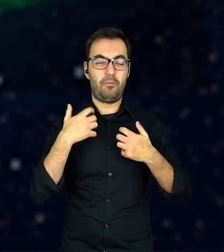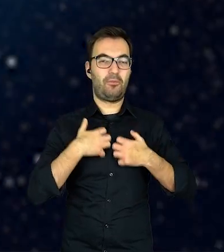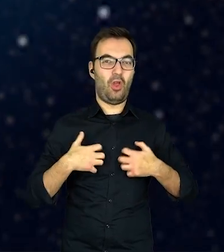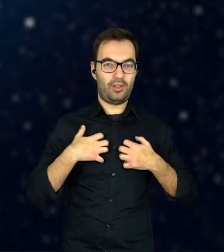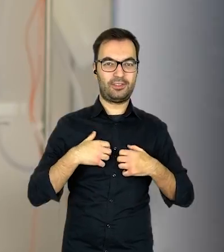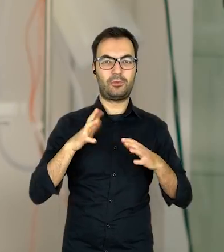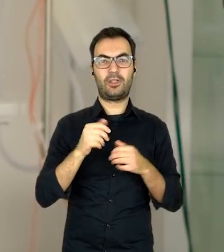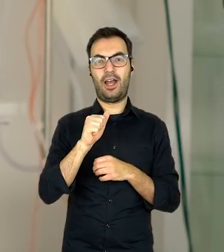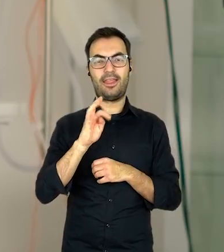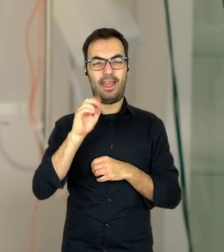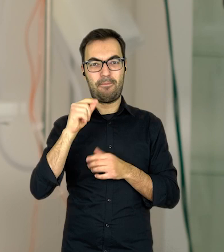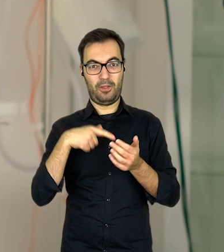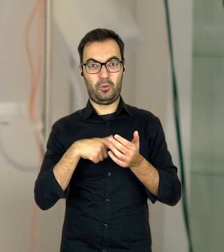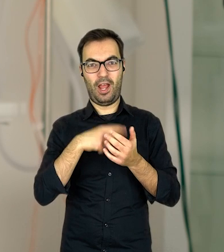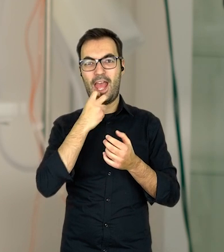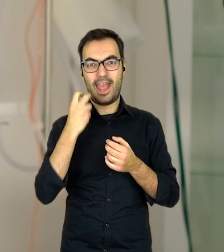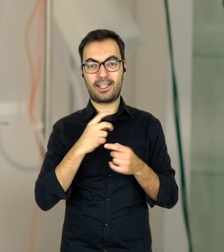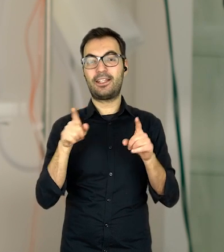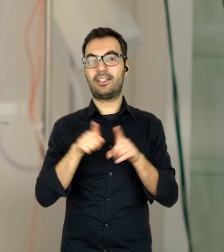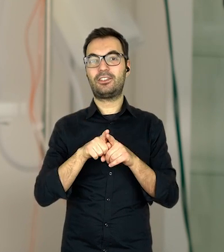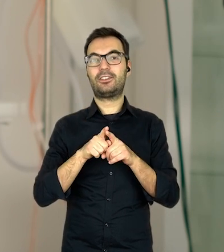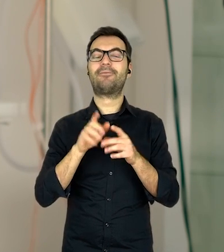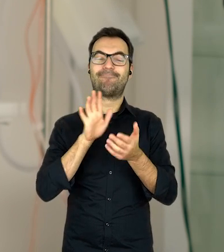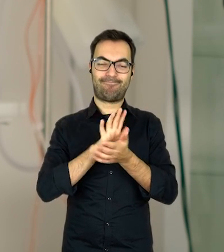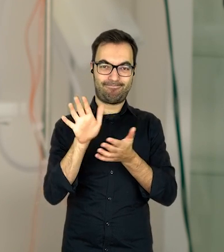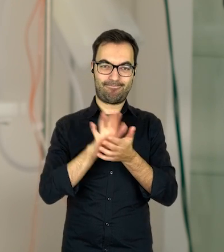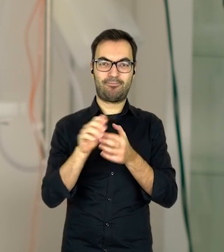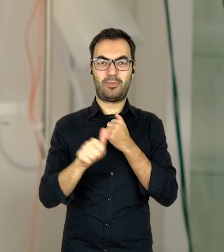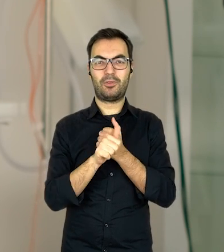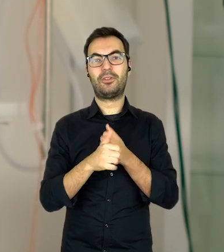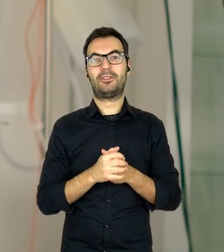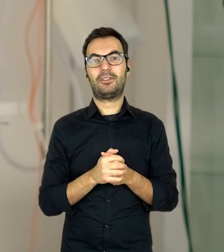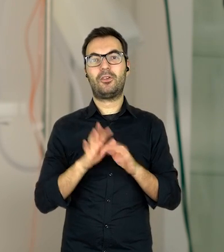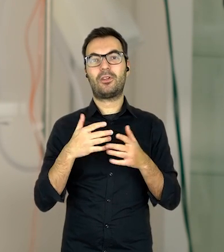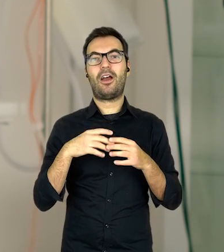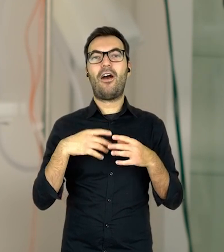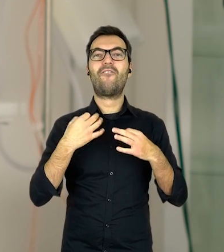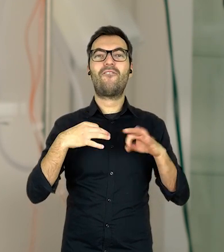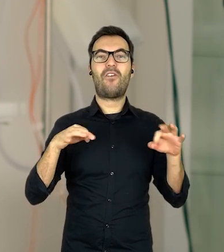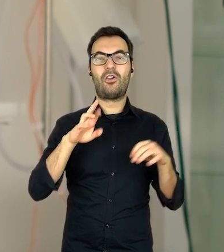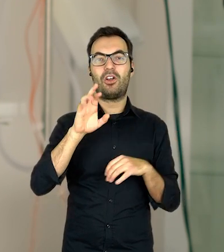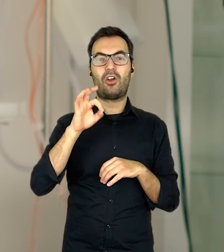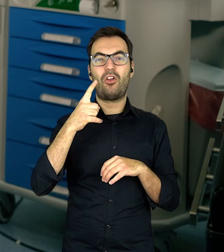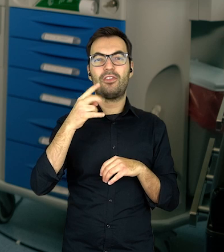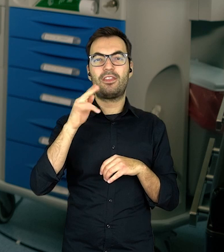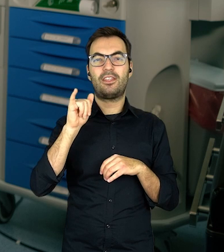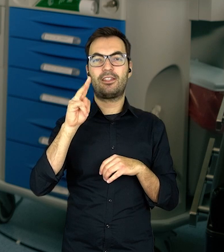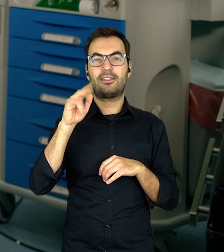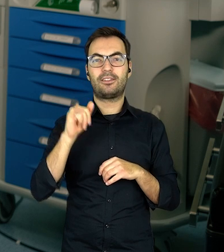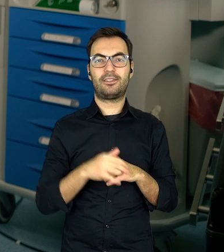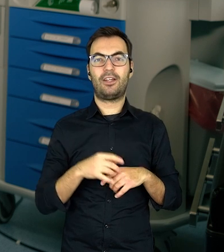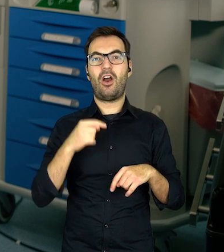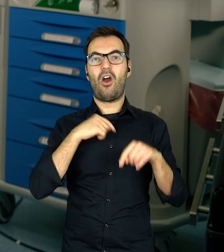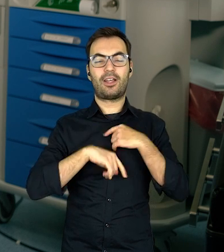energię biologiczną w formie ATP właśnie, ale również emitują zanieczyszczenia, czyli tak zwane wolne rodniki. Nasz